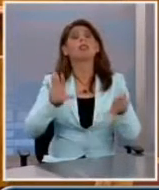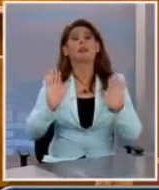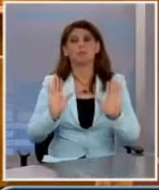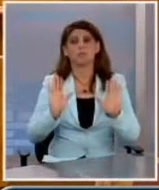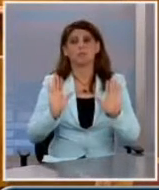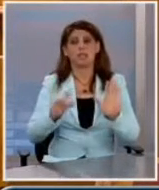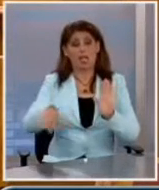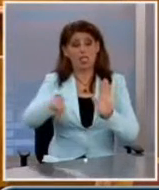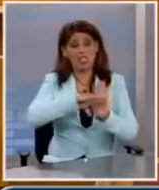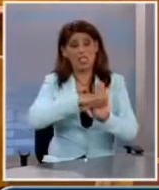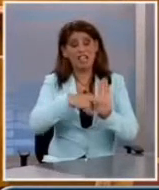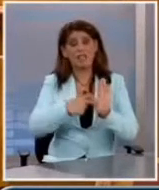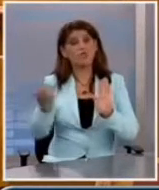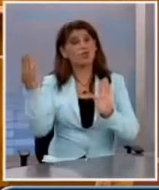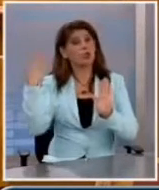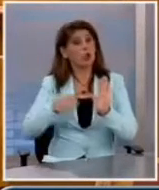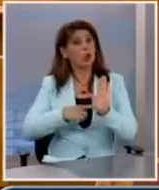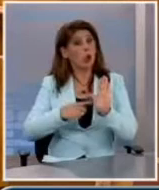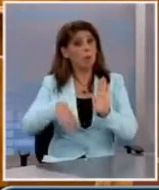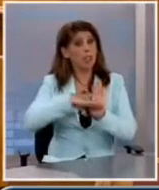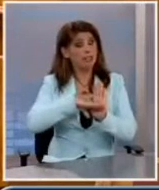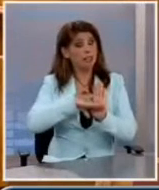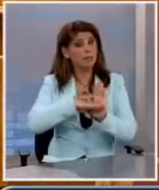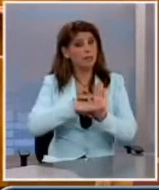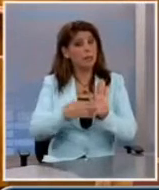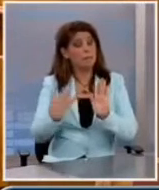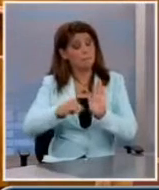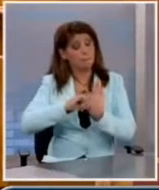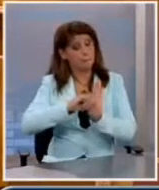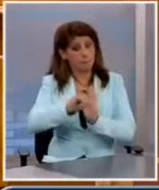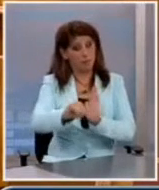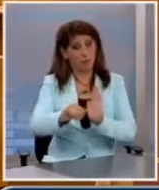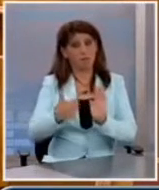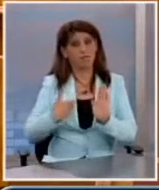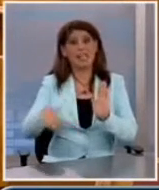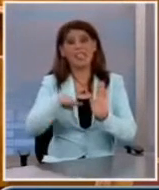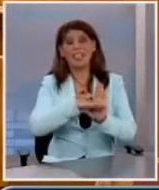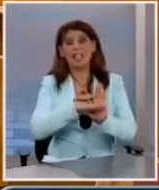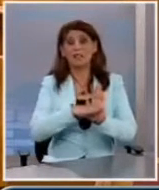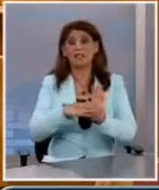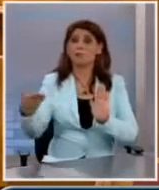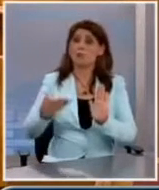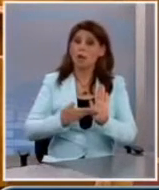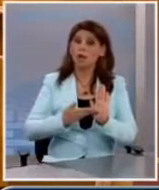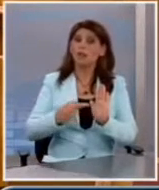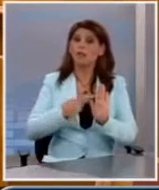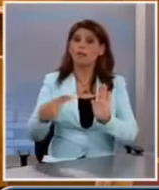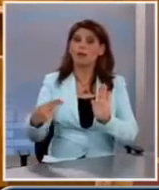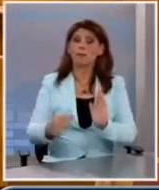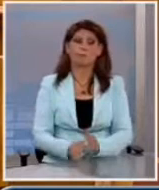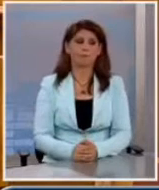τη διάταξη που ήρθε τότε, πριν με διαγράψουνε, τη διάταξη που ήρθε